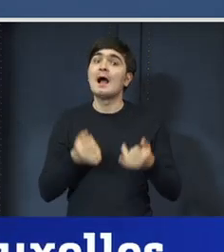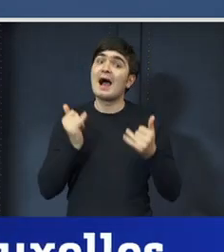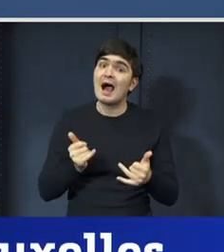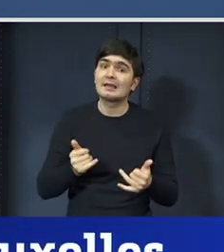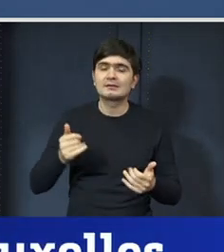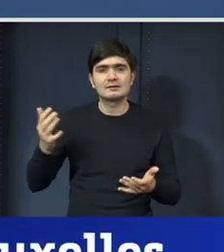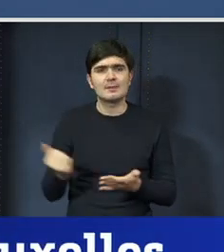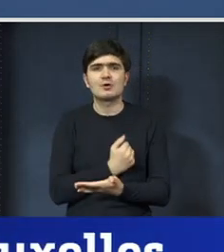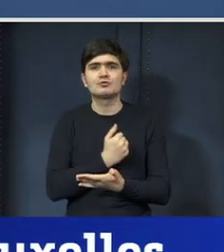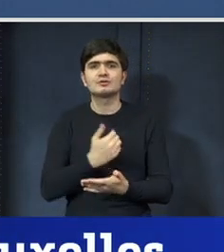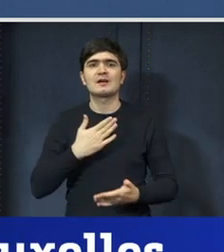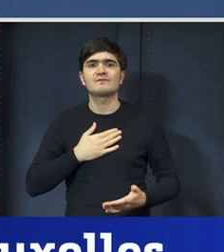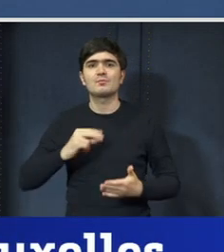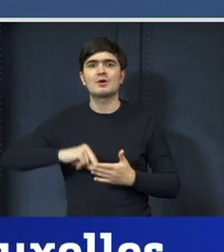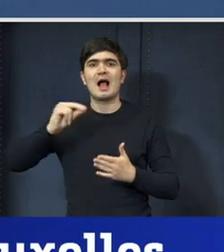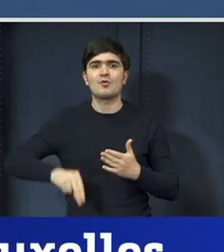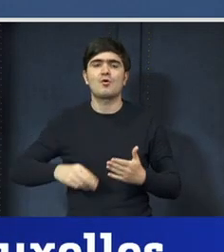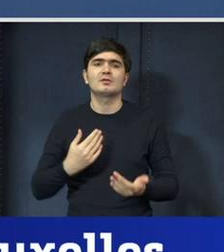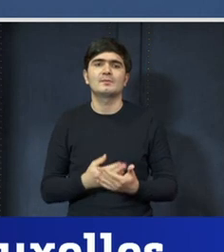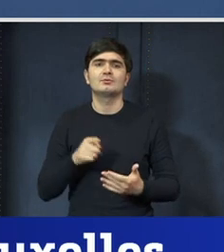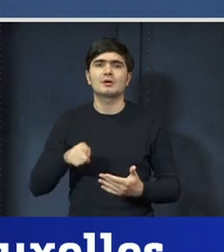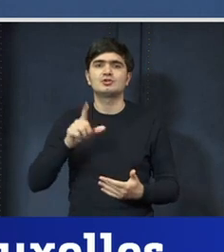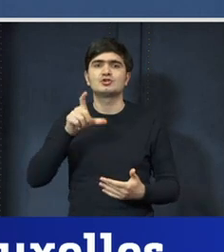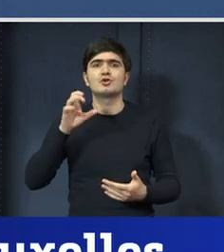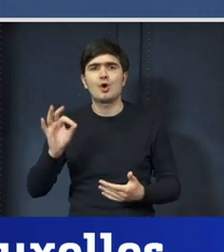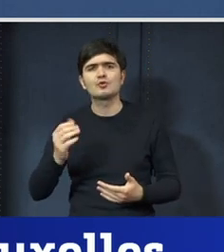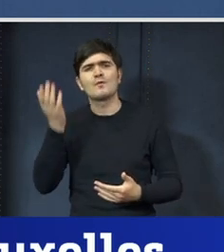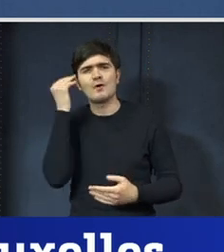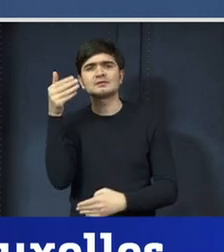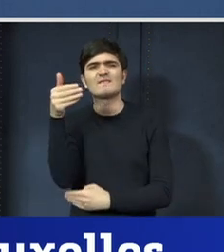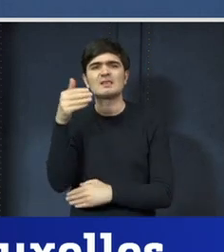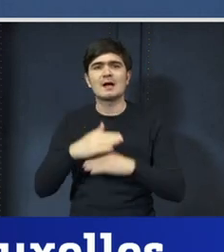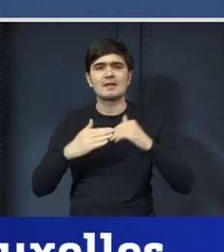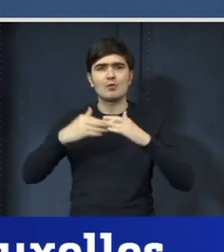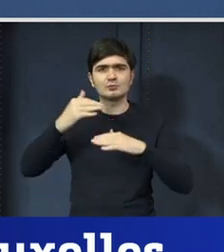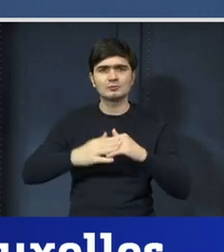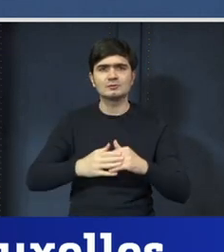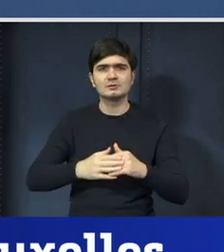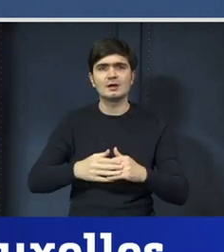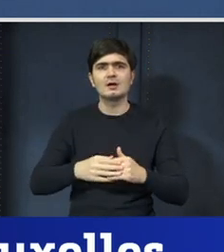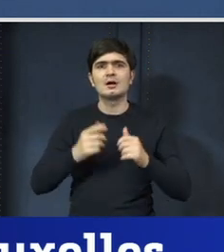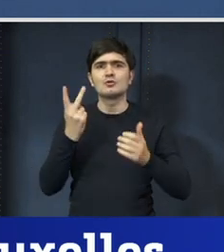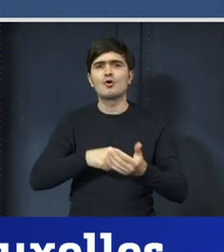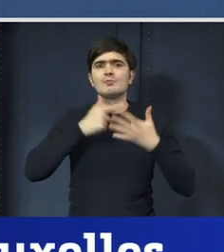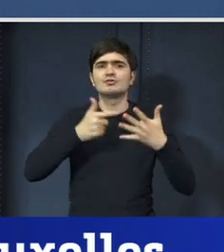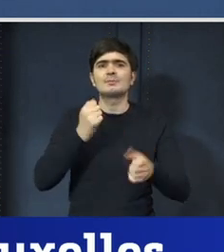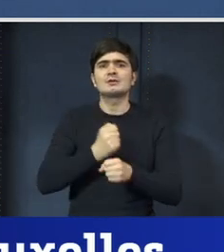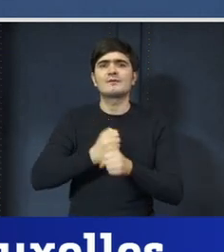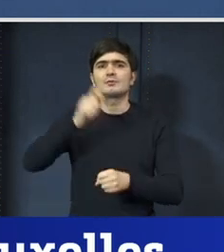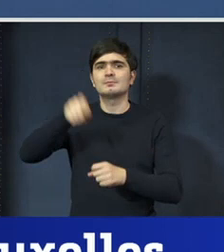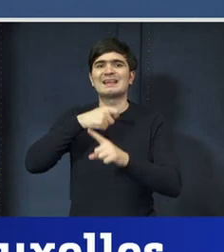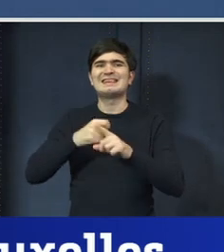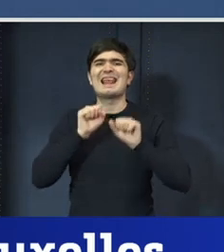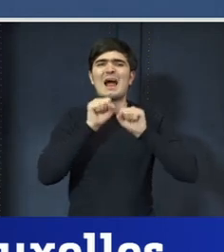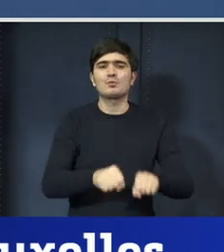s-a ajuns la un acord pe acest lot cu fostul constructor. A fost o reziliere abuzivă în 2017. Constructorul